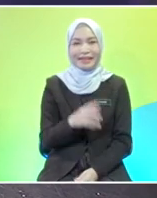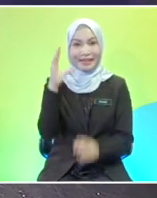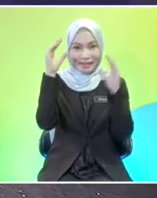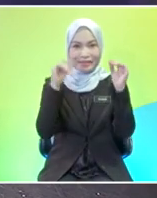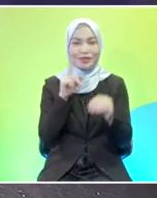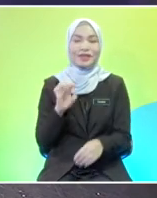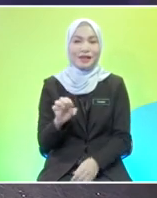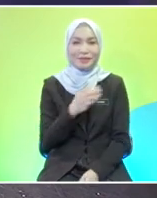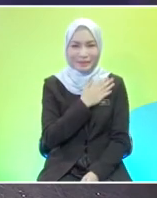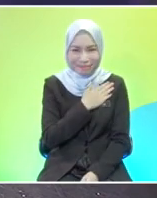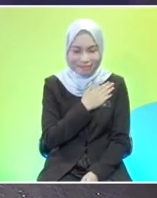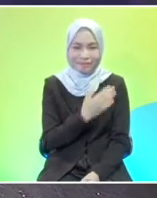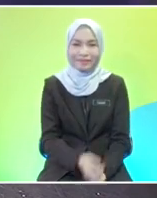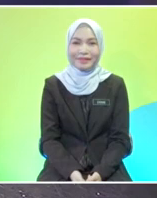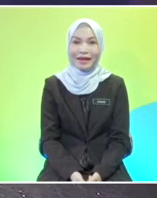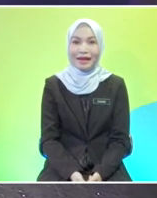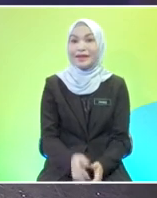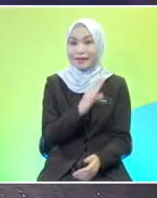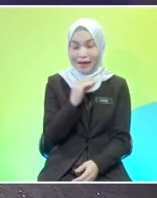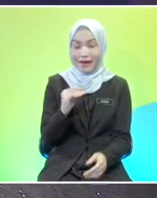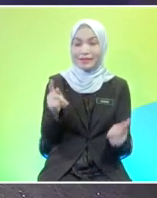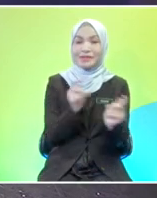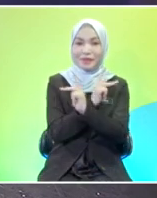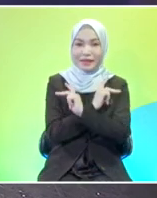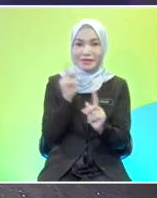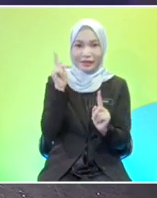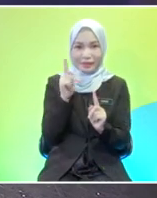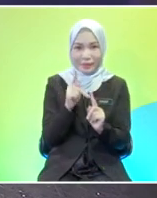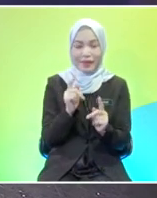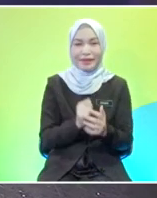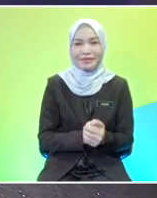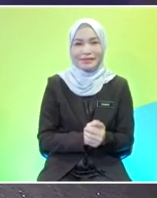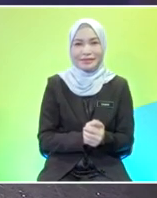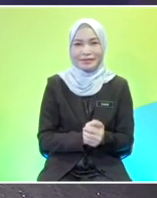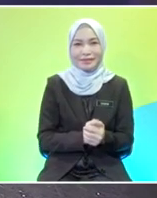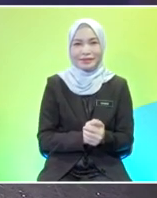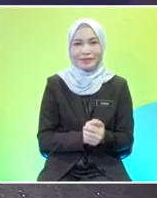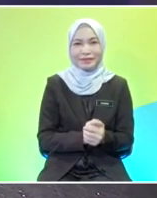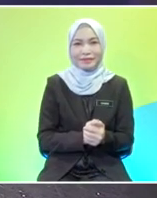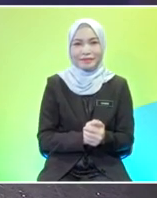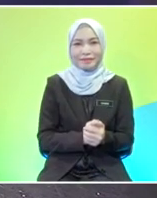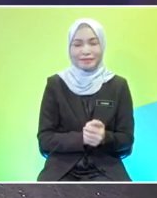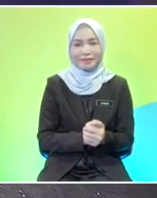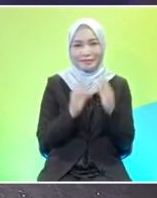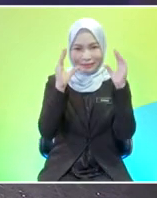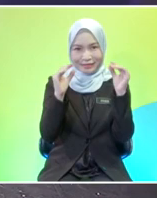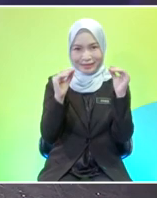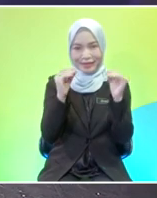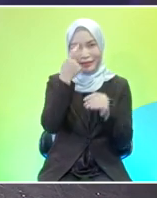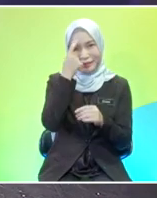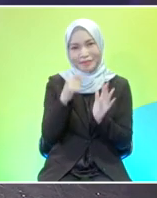kunci dengan saya bagaimana hendak menyambut hari lahir dan juga memberi sambutan yang sangat meriah bagi saya cinta